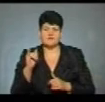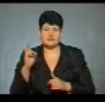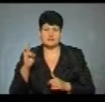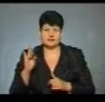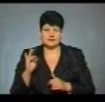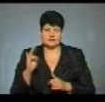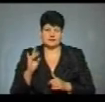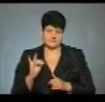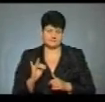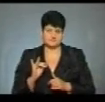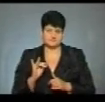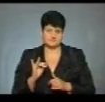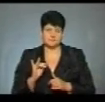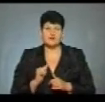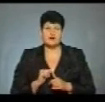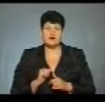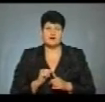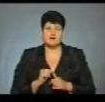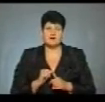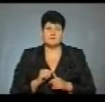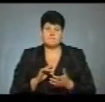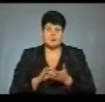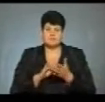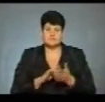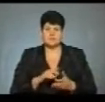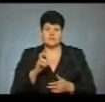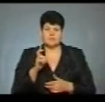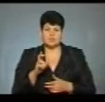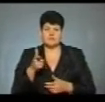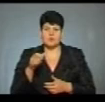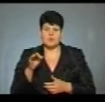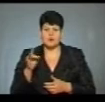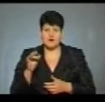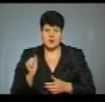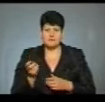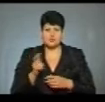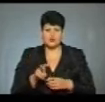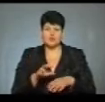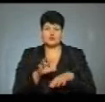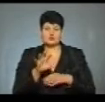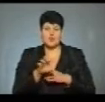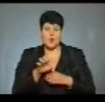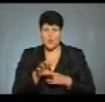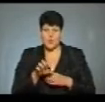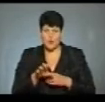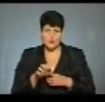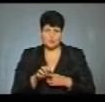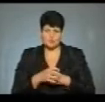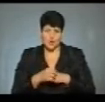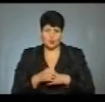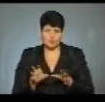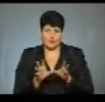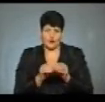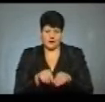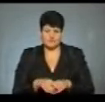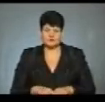Волинського краю. Мандрівник і спелеолог Борис Гора прийшов на форум із котом на ім'я Бабай. Чоловік розповідає, чому відвідує захід.